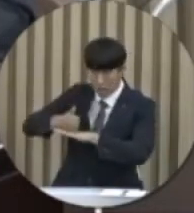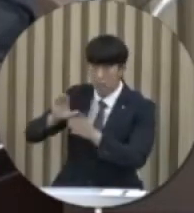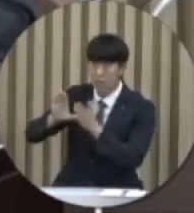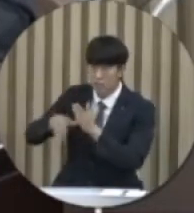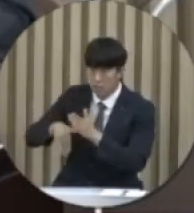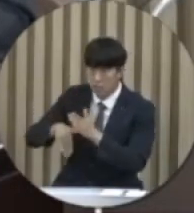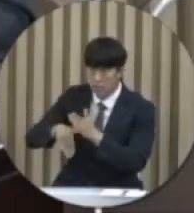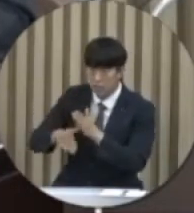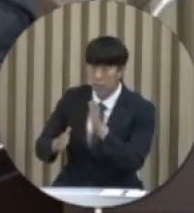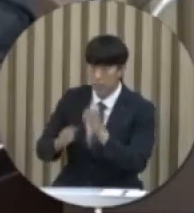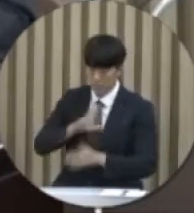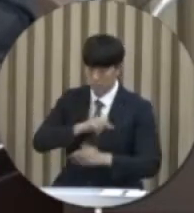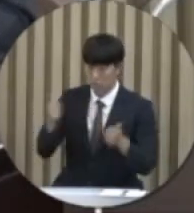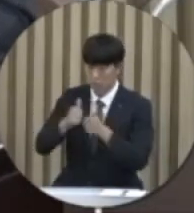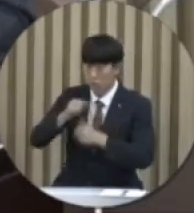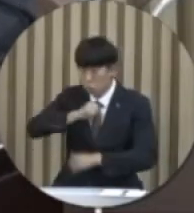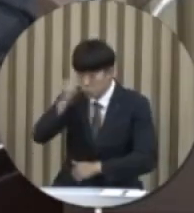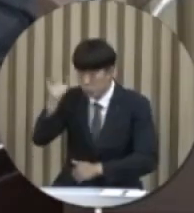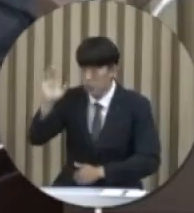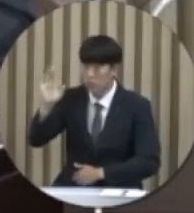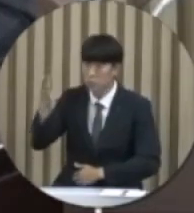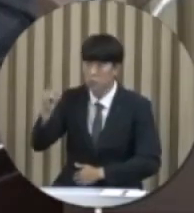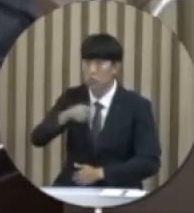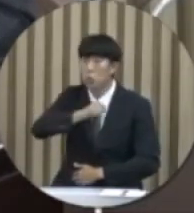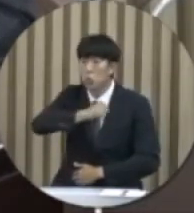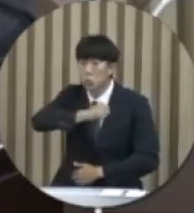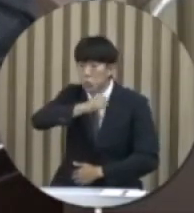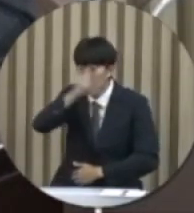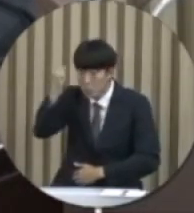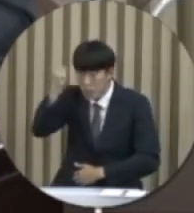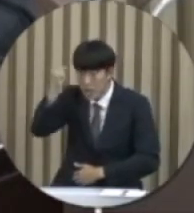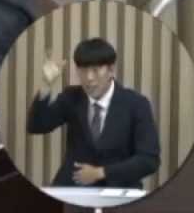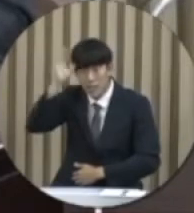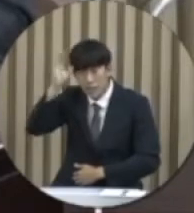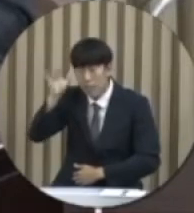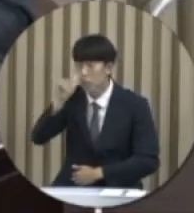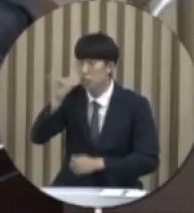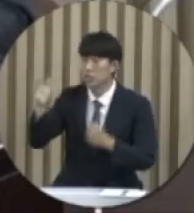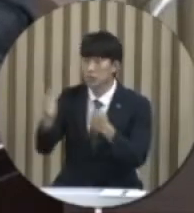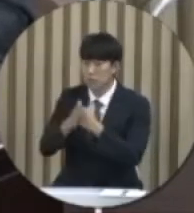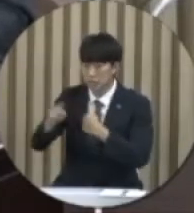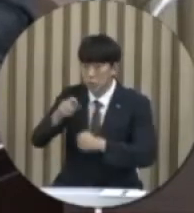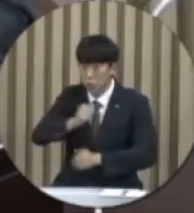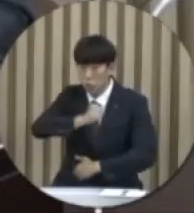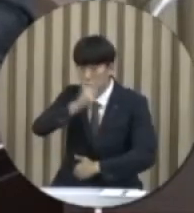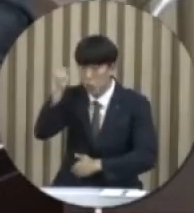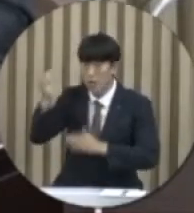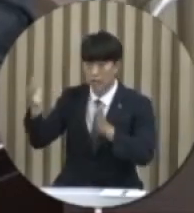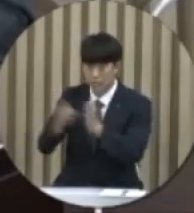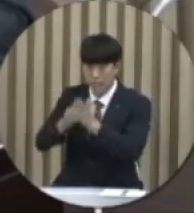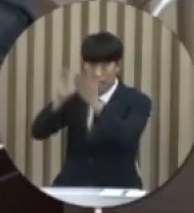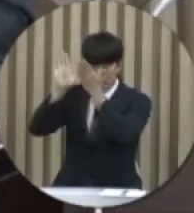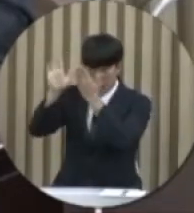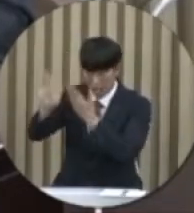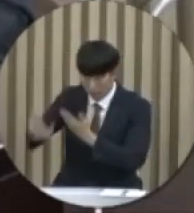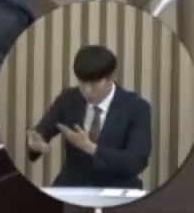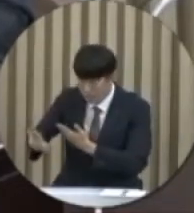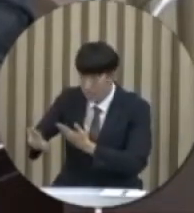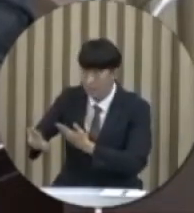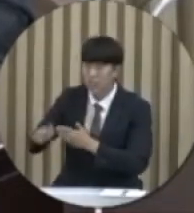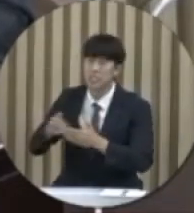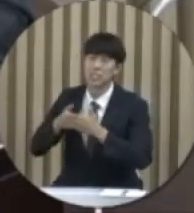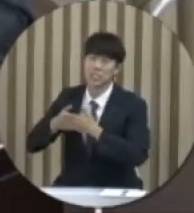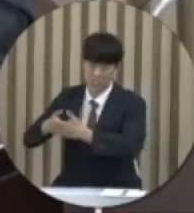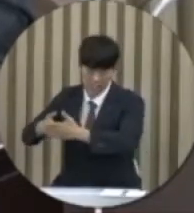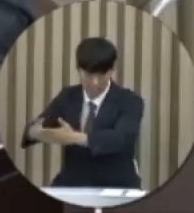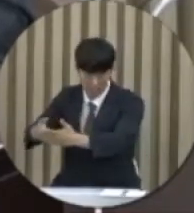의회에서 통과가 됐고요. 그게 통과될 거로 예상됐기 때문에 이 통과를 되고 그 다음에 진행하는 게 맞겠다라는 게